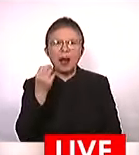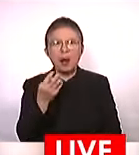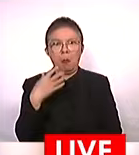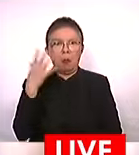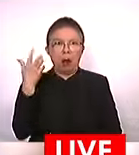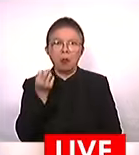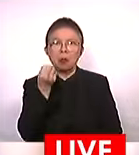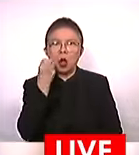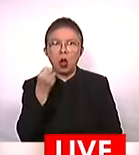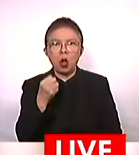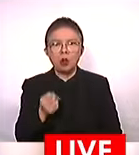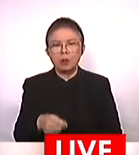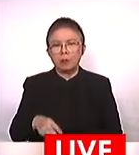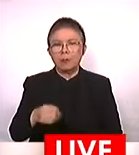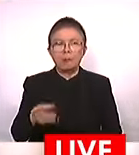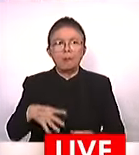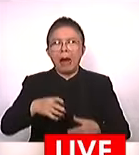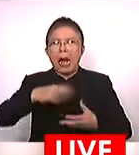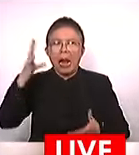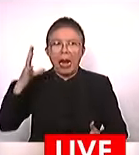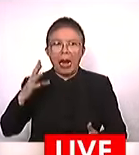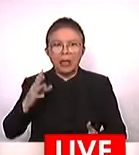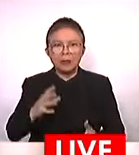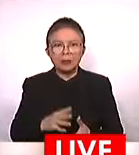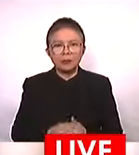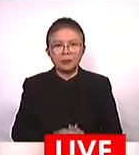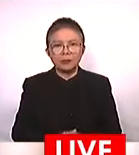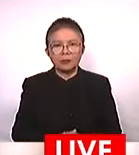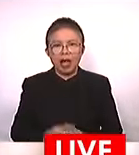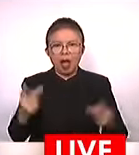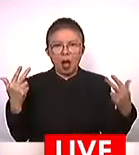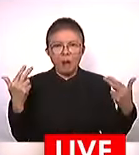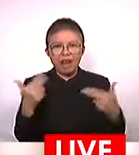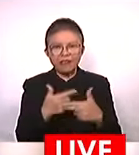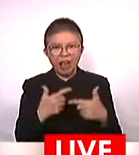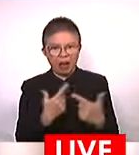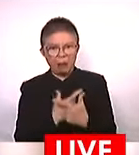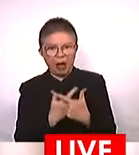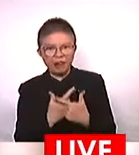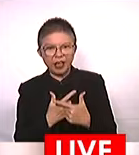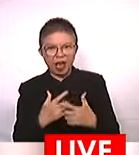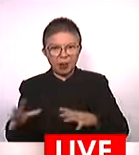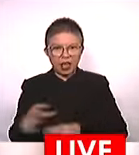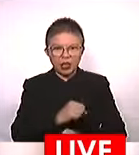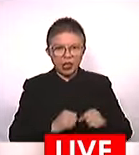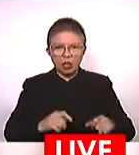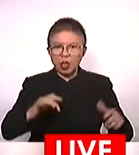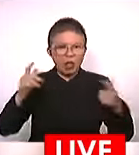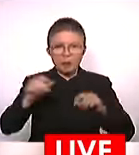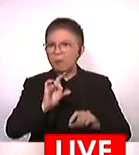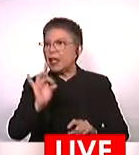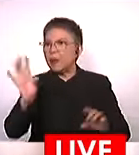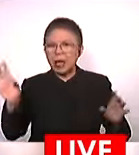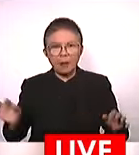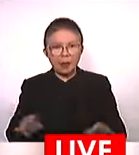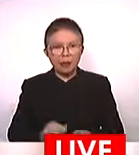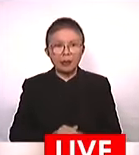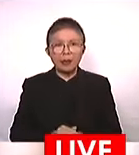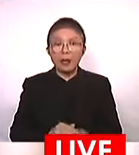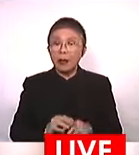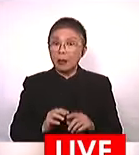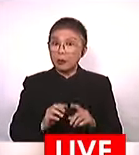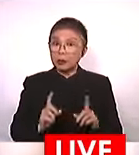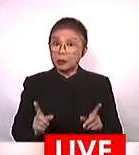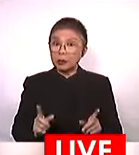beras mahal barang-barang mahal tengkulak jahat mafia penguasai dan meraja Lela di mana-mana